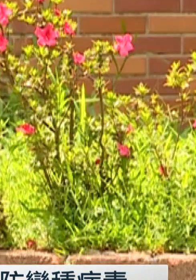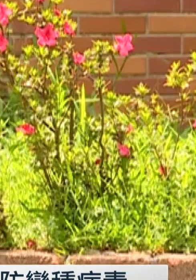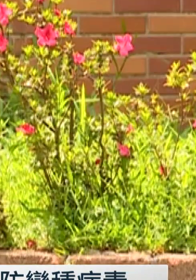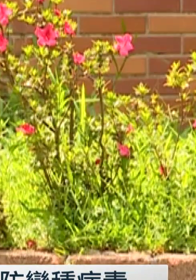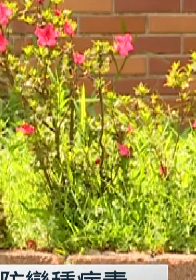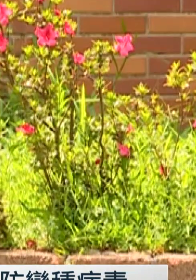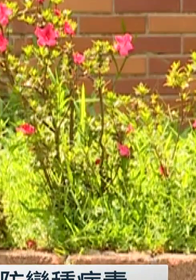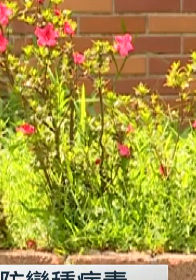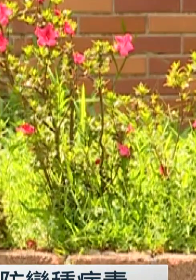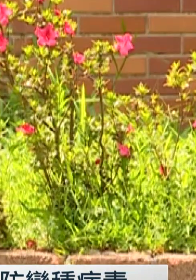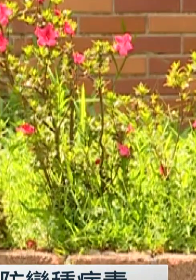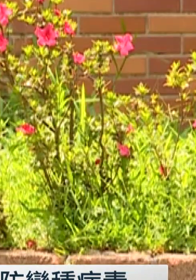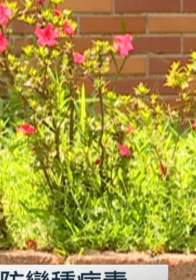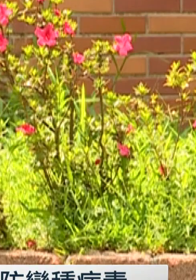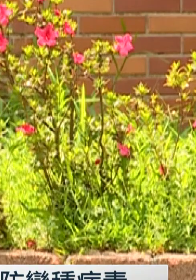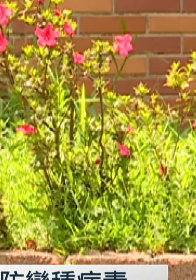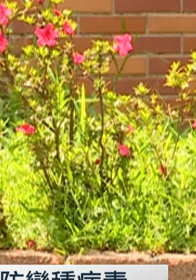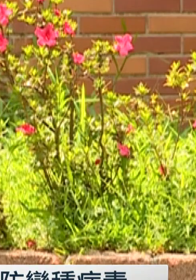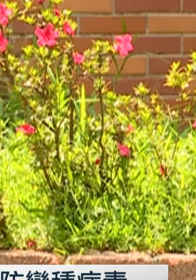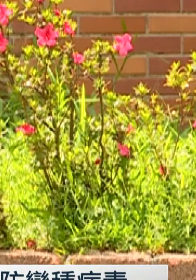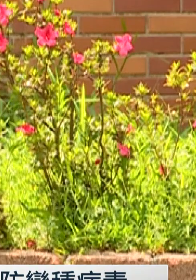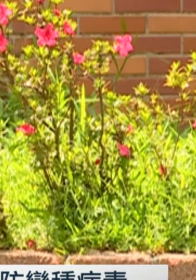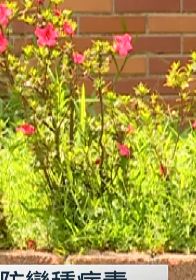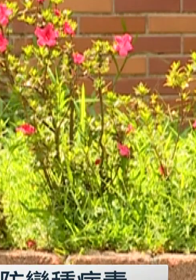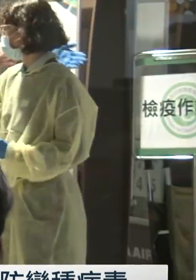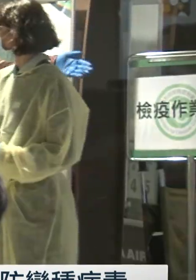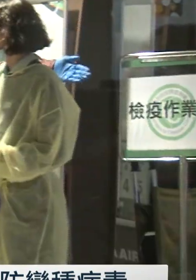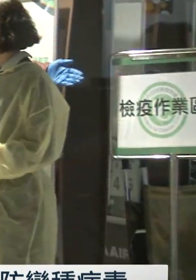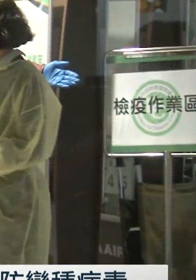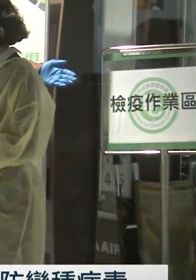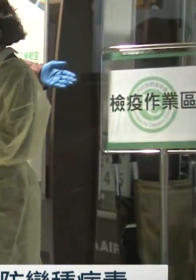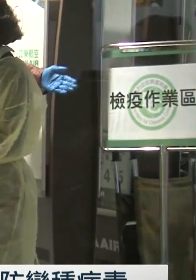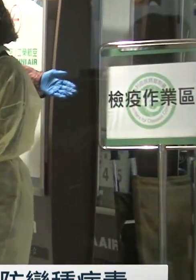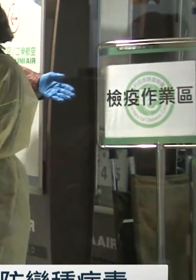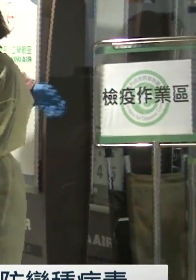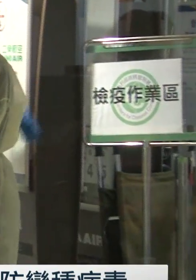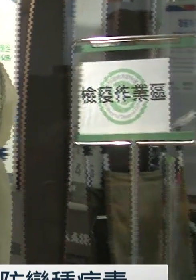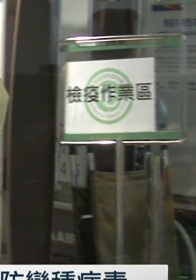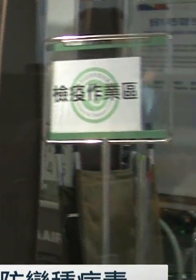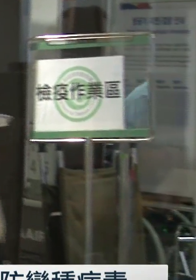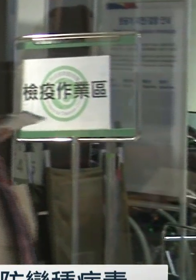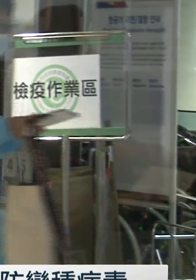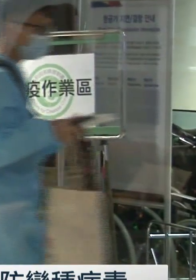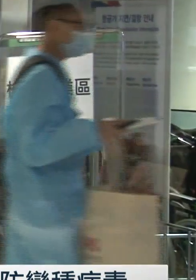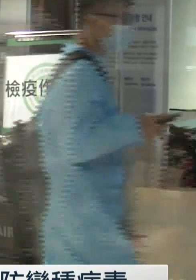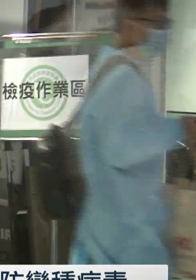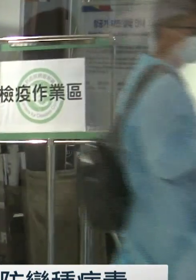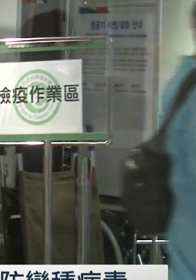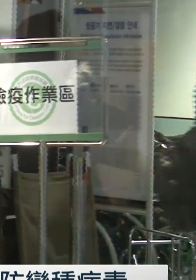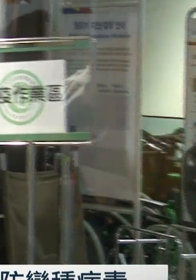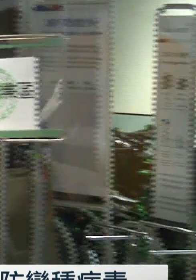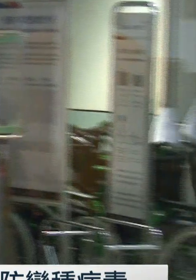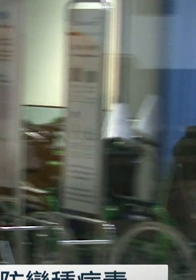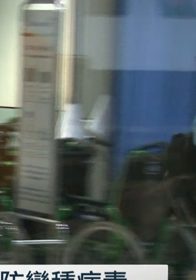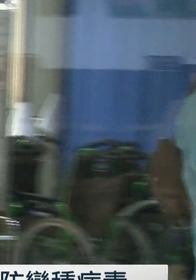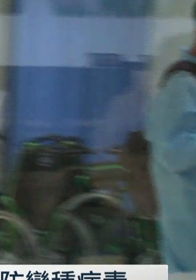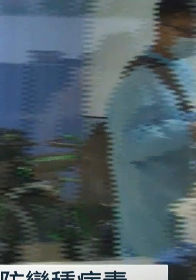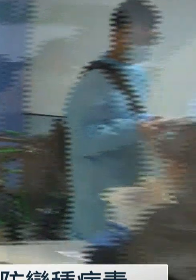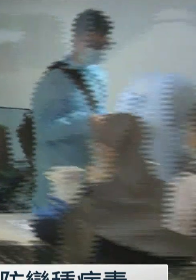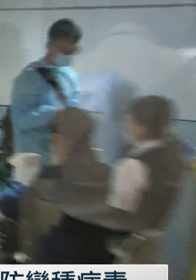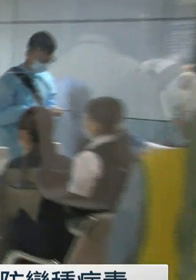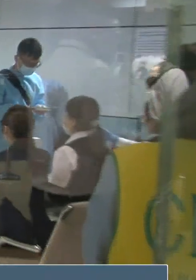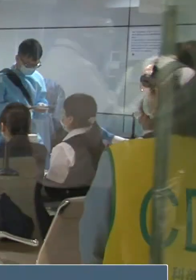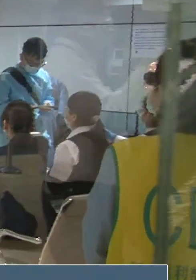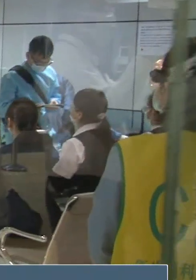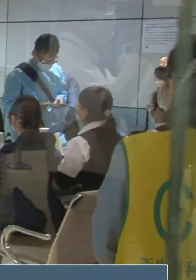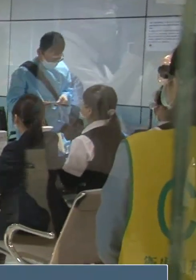疫情逐渐获得控制，指挥中心也宣布要加强边境管控措施，严防 Delta 变异株侵入社区。